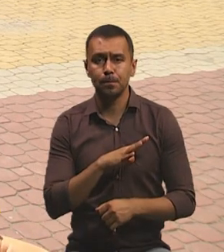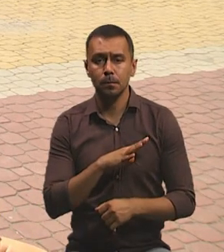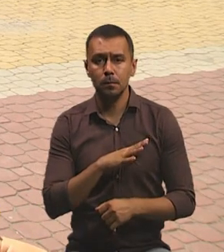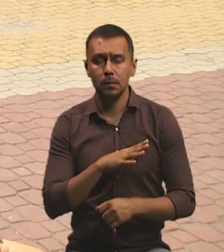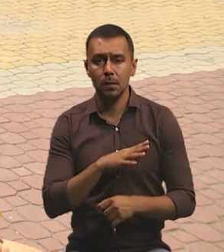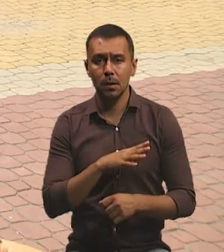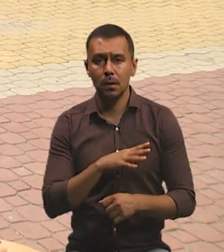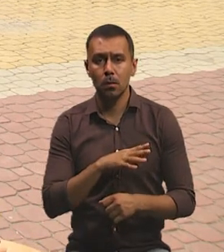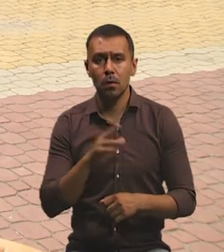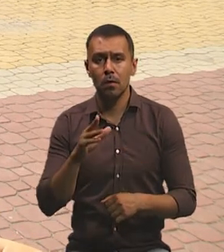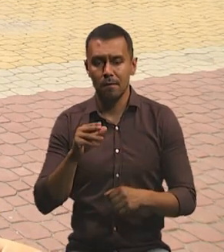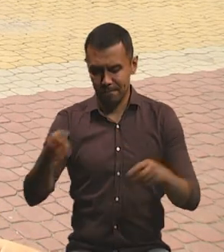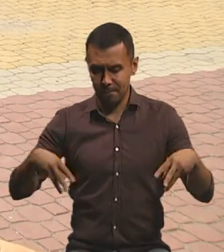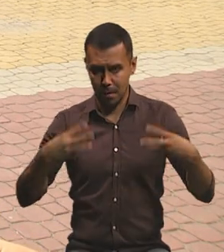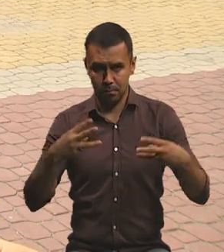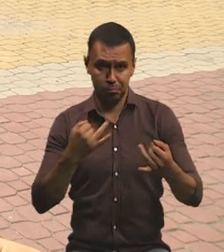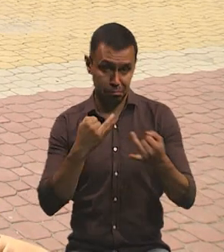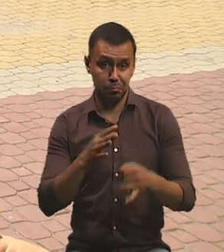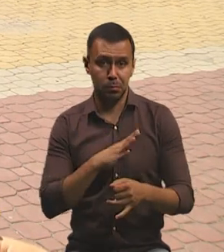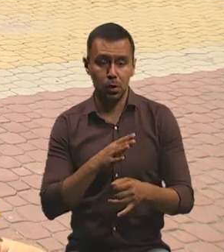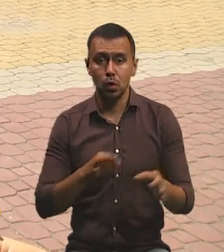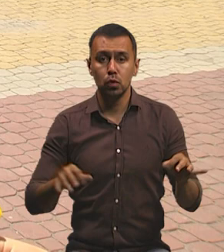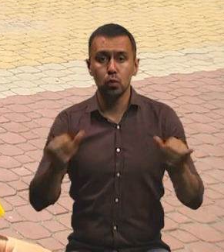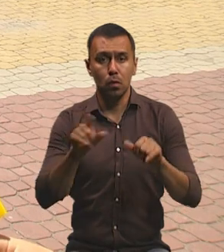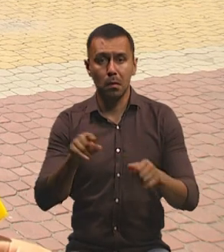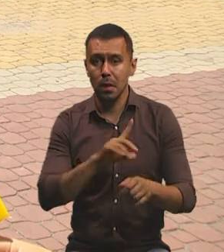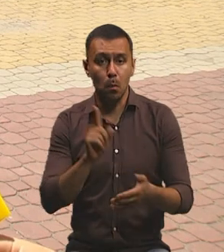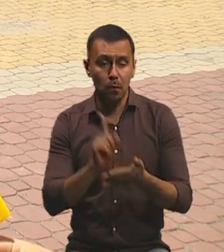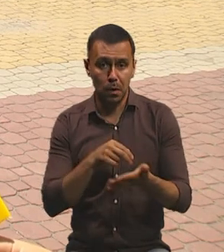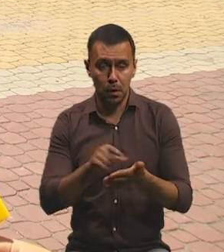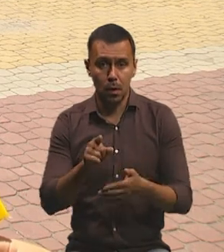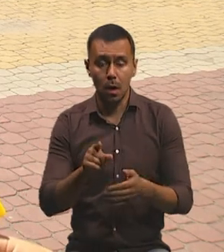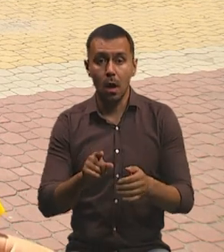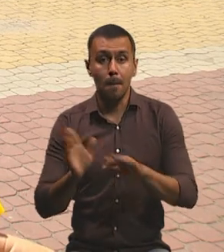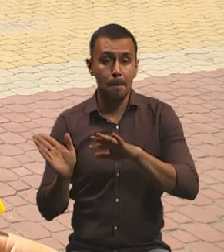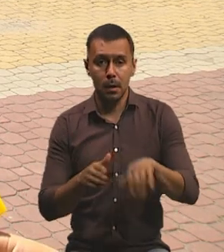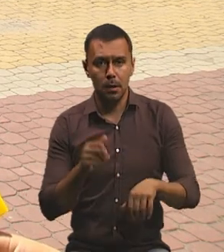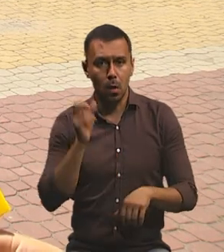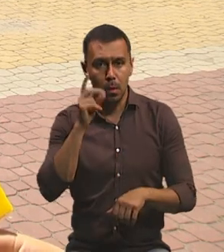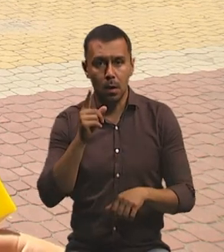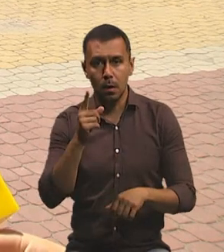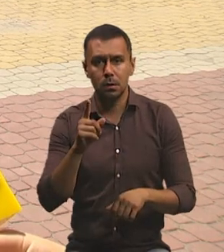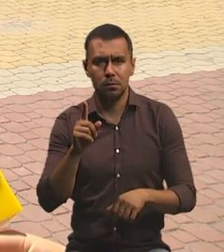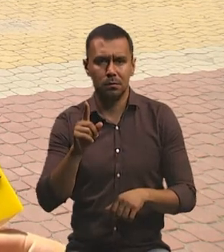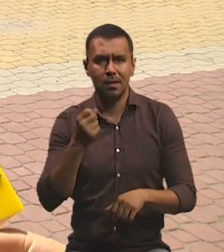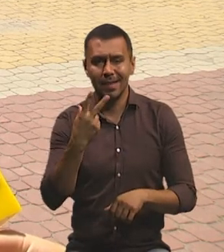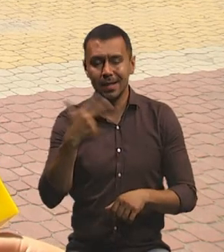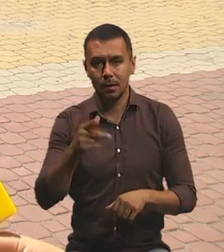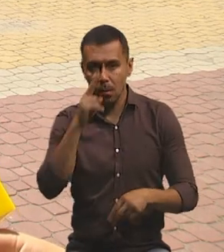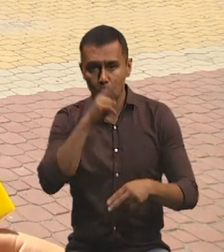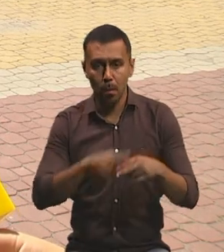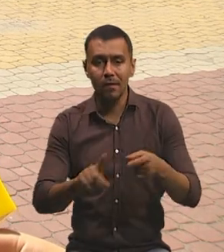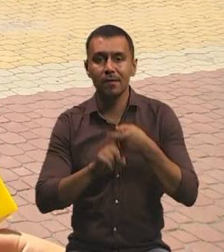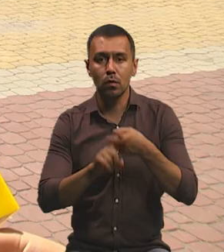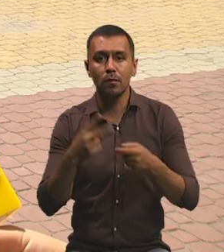вайбері. Всі ми його бачили. Нікуди він не мав йти, нічого. Воз обіда пів першого пропав зв'язок.